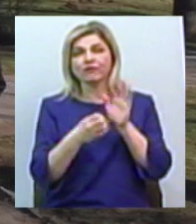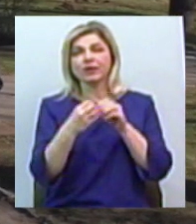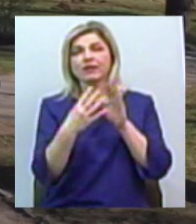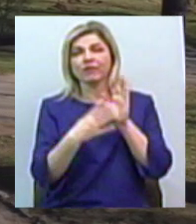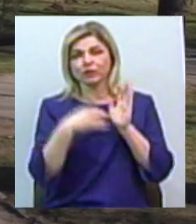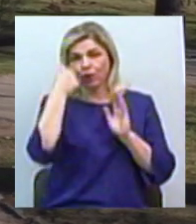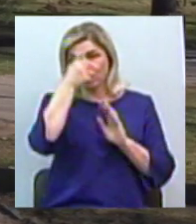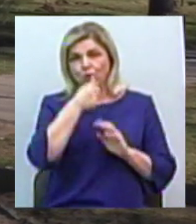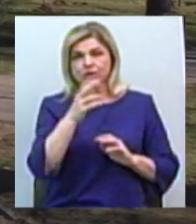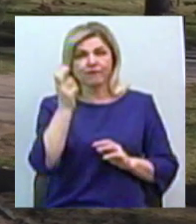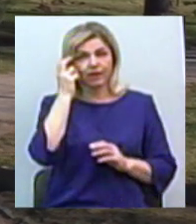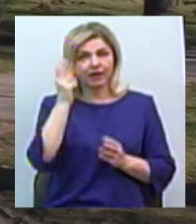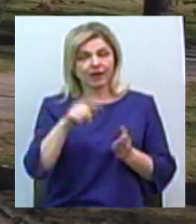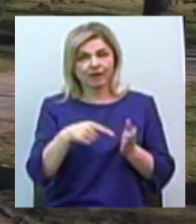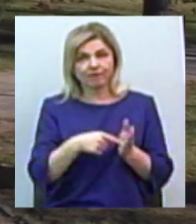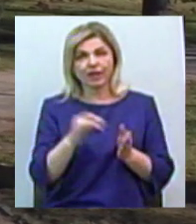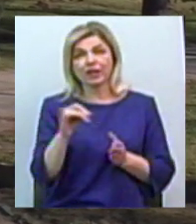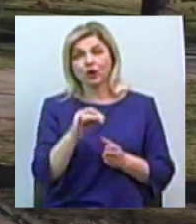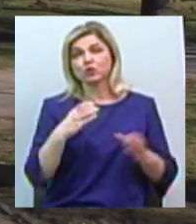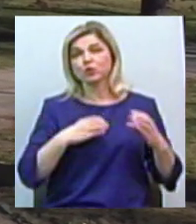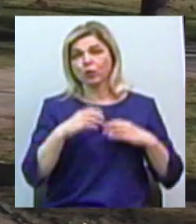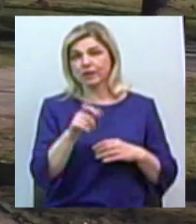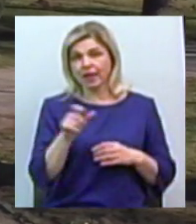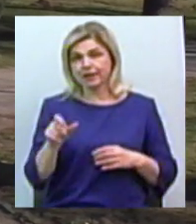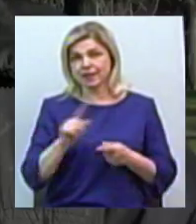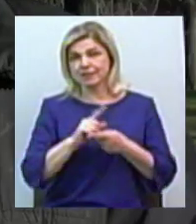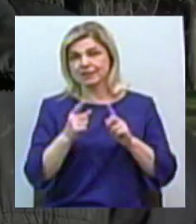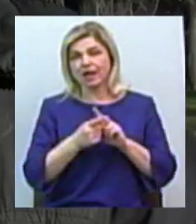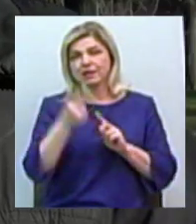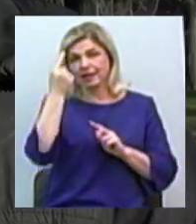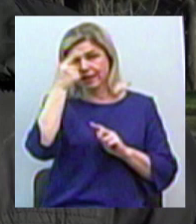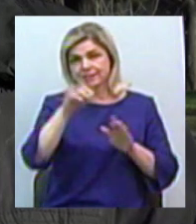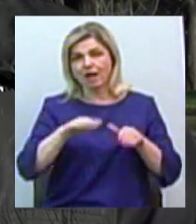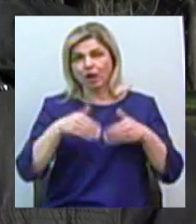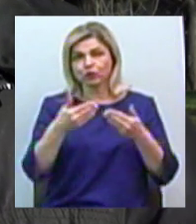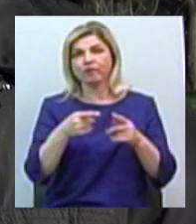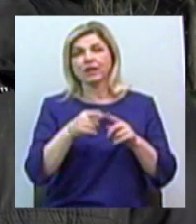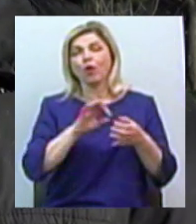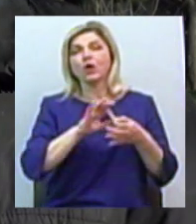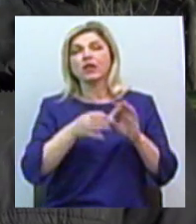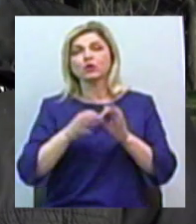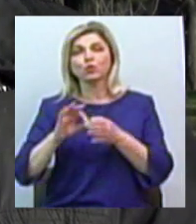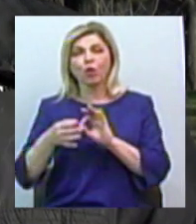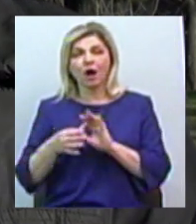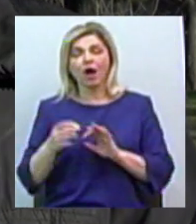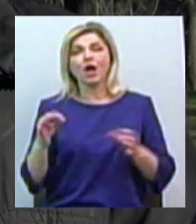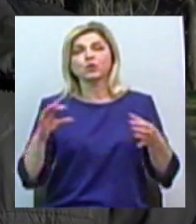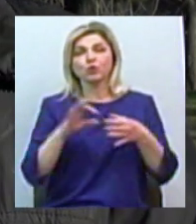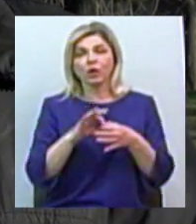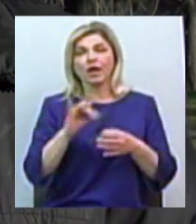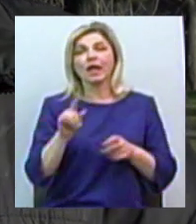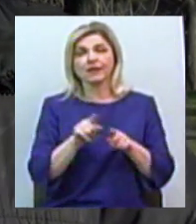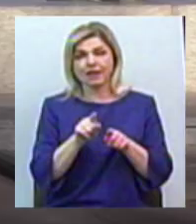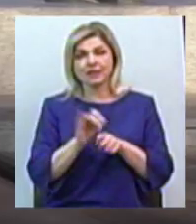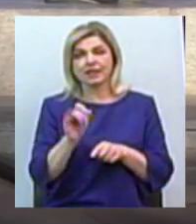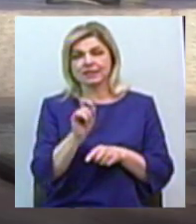В 1919 році у Києві, і студенти стали ініціаторами отакого ланцюга Злуки. І тоді з Миколаївщини теж